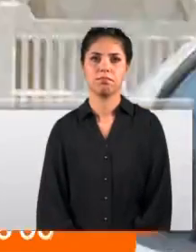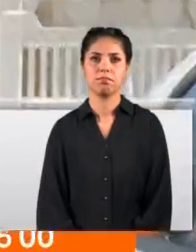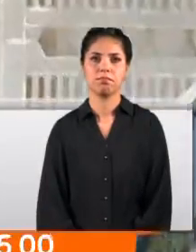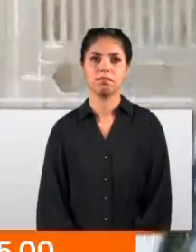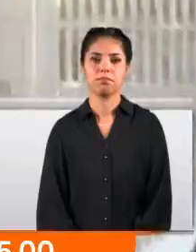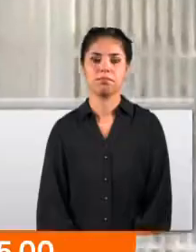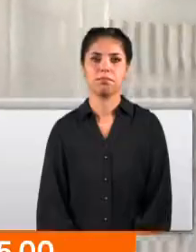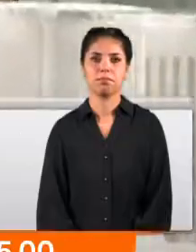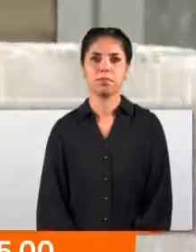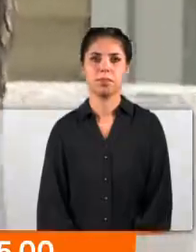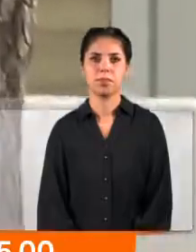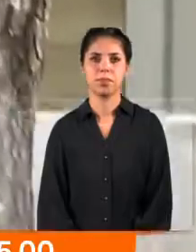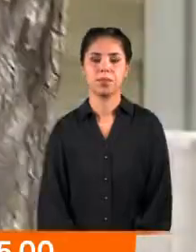olacak